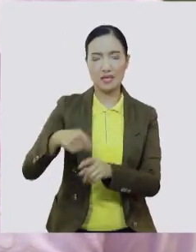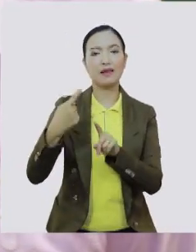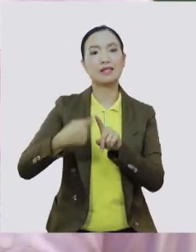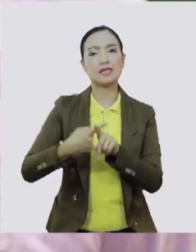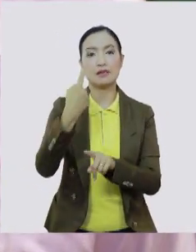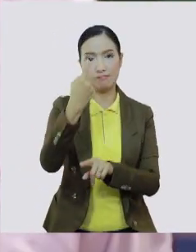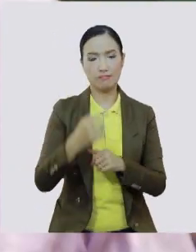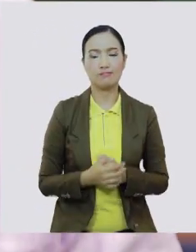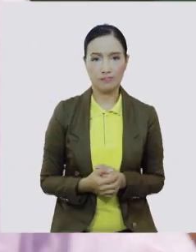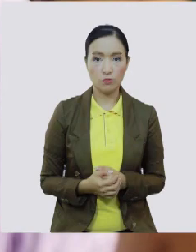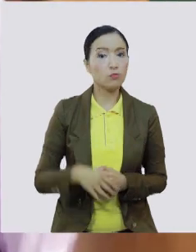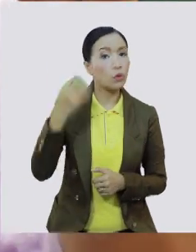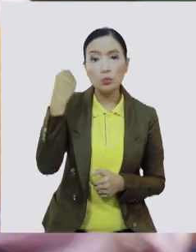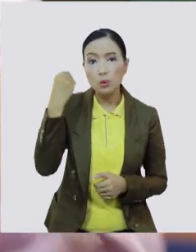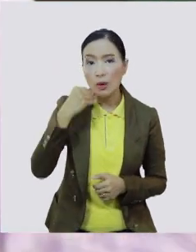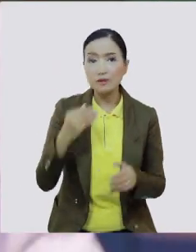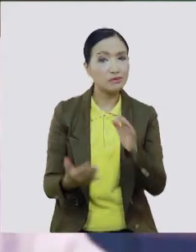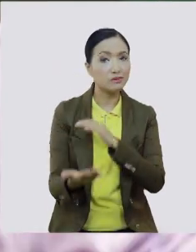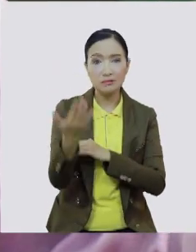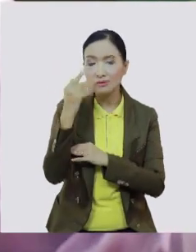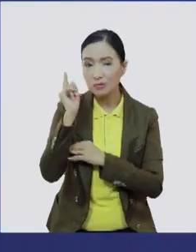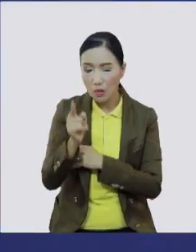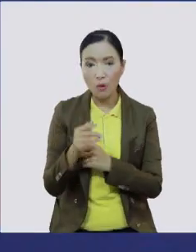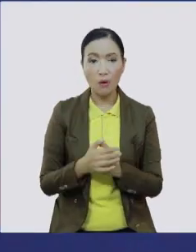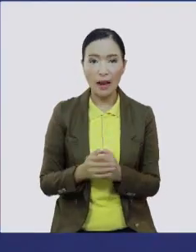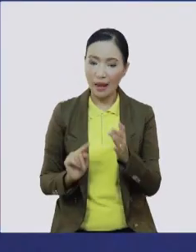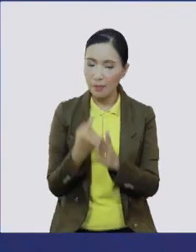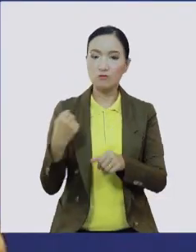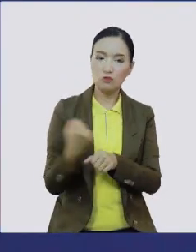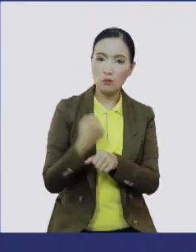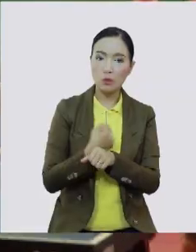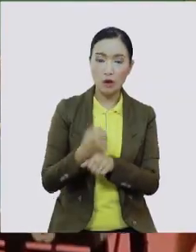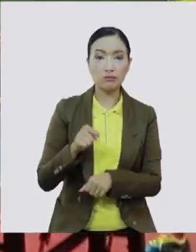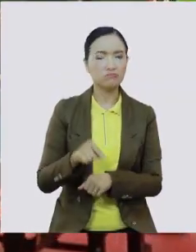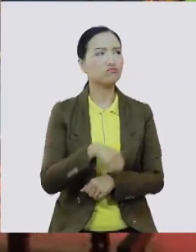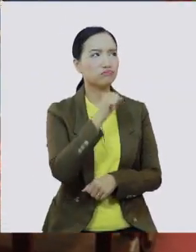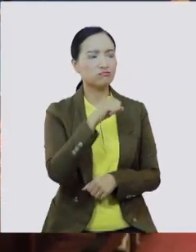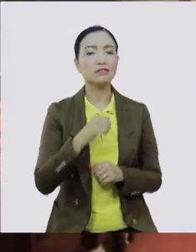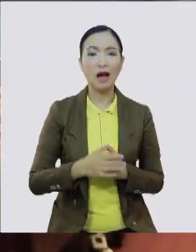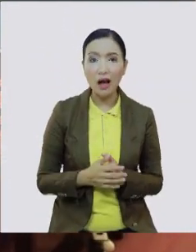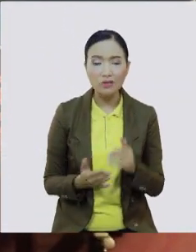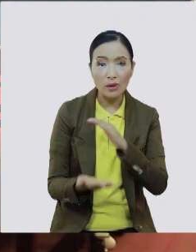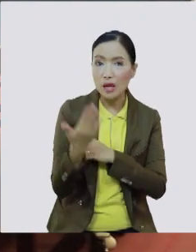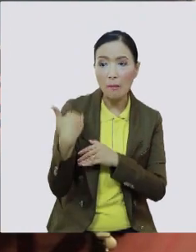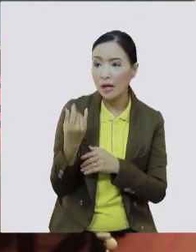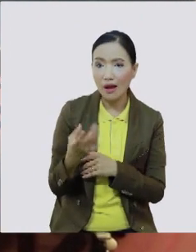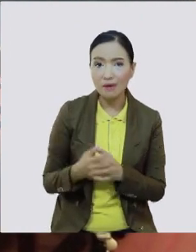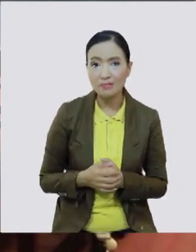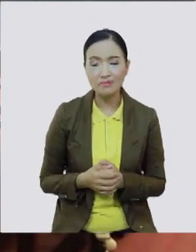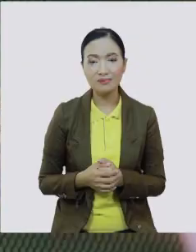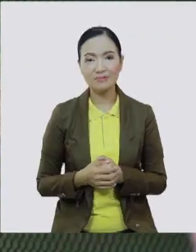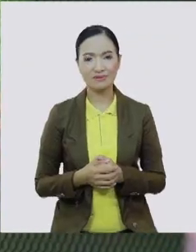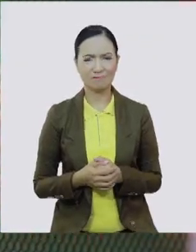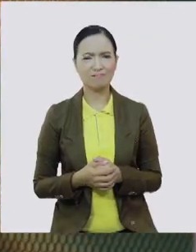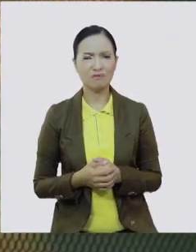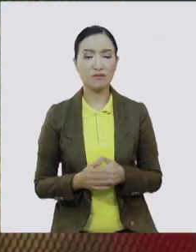หนึ่งเดือนแล้วแสดงว่าทุกวันนี่ตอนเช้าก็คือก็ต้องมาเริ่มซ้อมตรงนี ้ใช่ค่ะ แล้วอย่างตอนเช้านี่ซ้อมอะไรบ้างครับที่เห็นท้องมันหลายคนเล